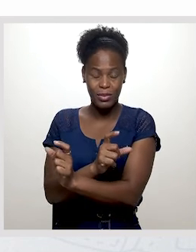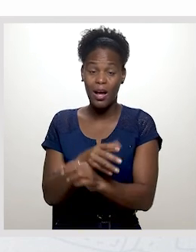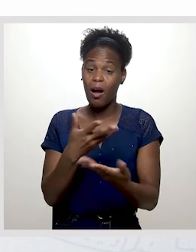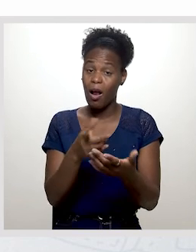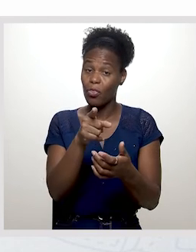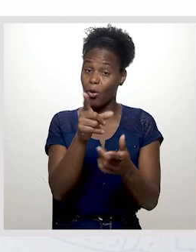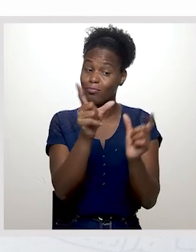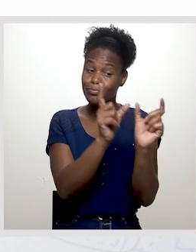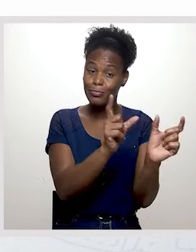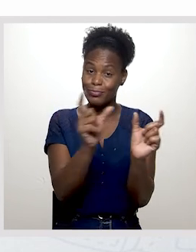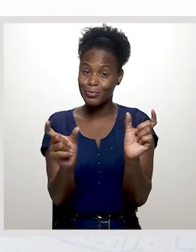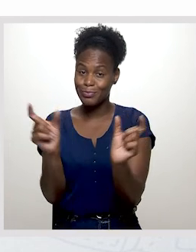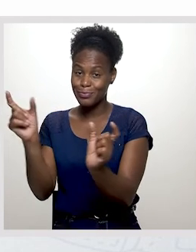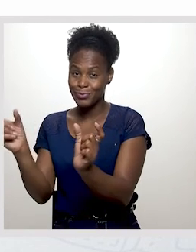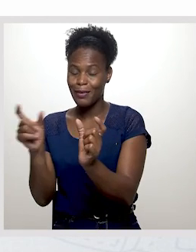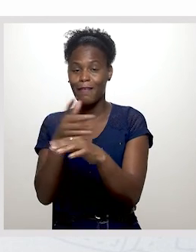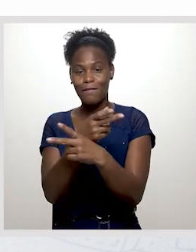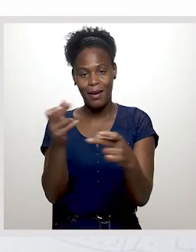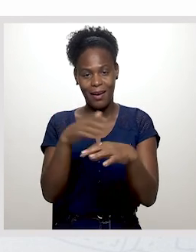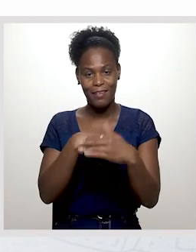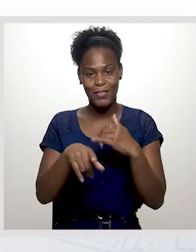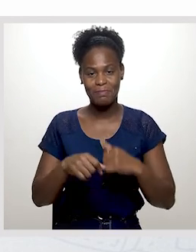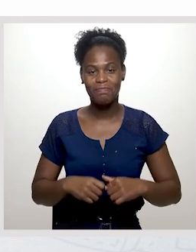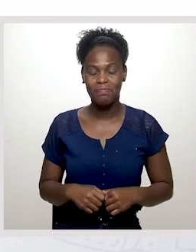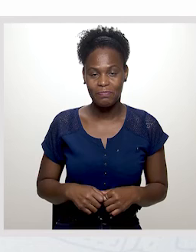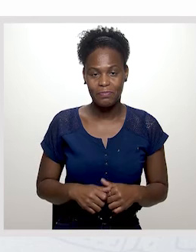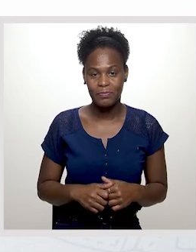c'est à toi de les mettre en ordre pour former des phrases.